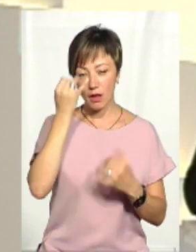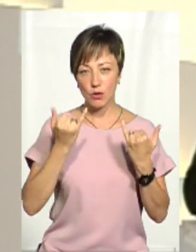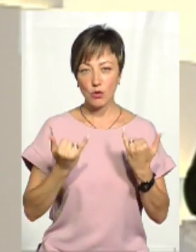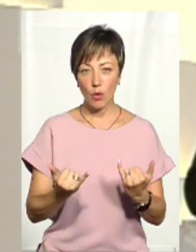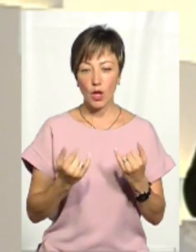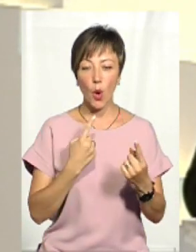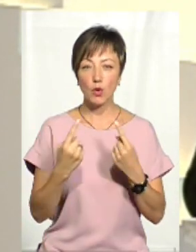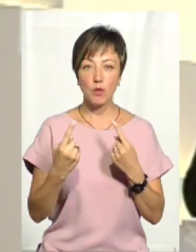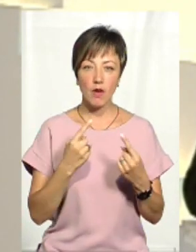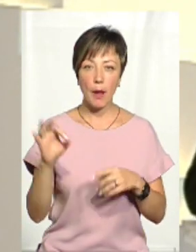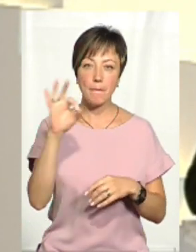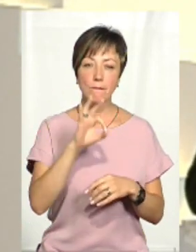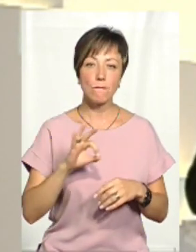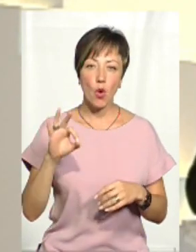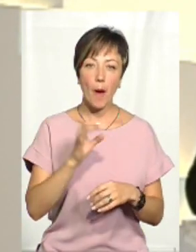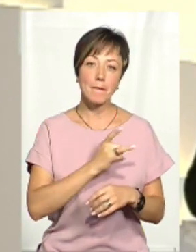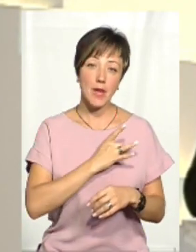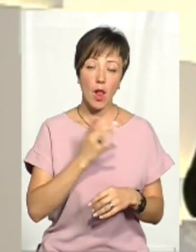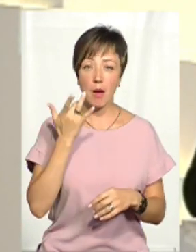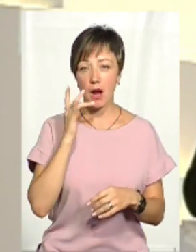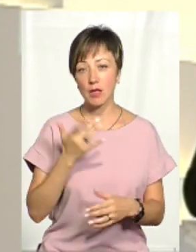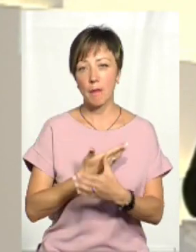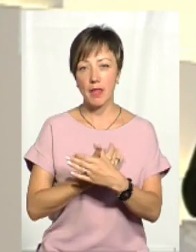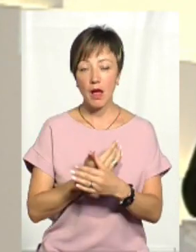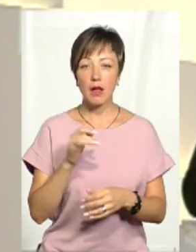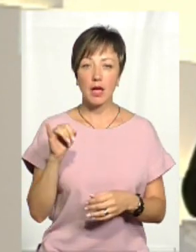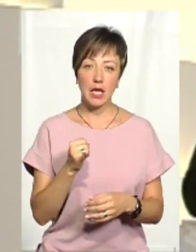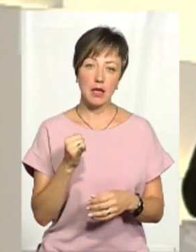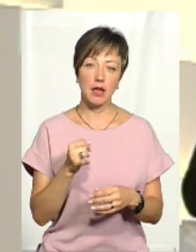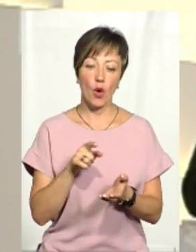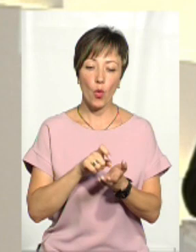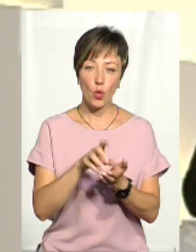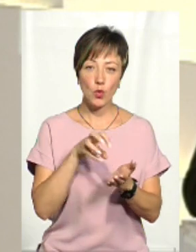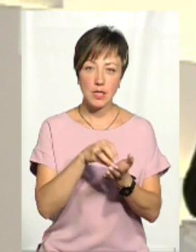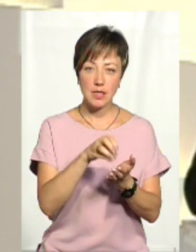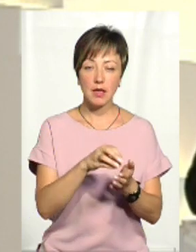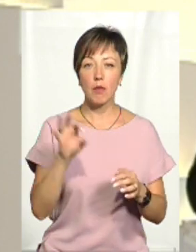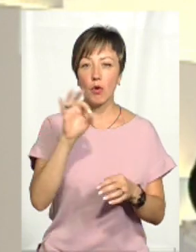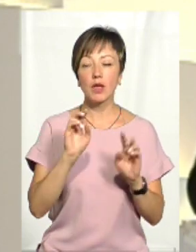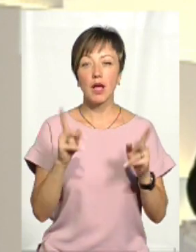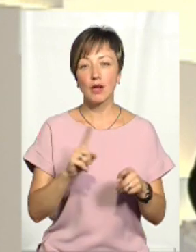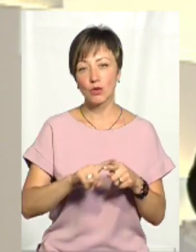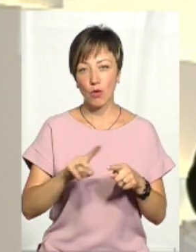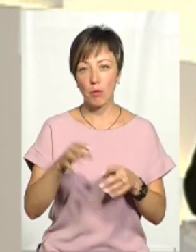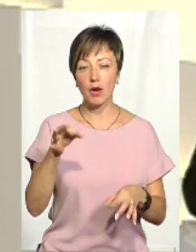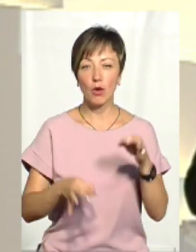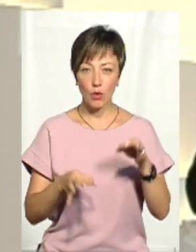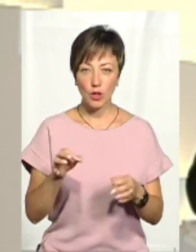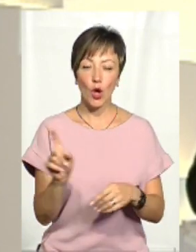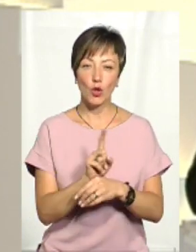сьогодні ми розмовляли про білого американського метелика та його гусінь, про те, як зовсім скоро